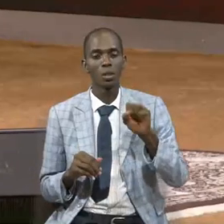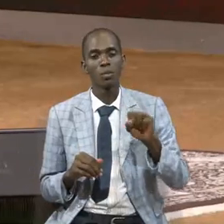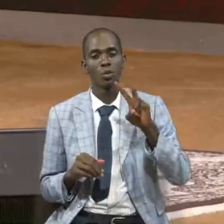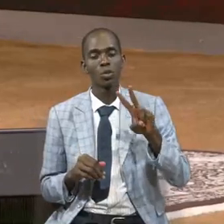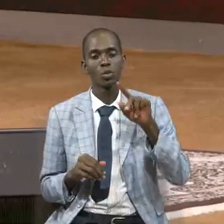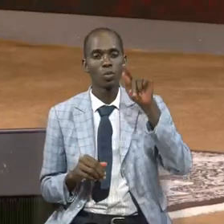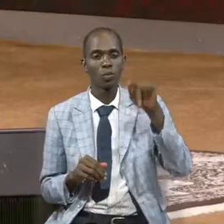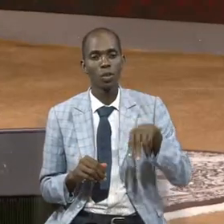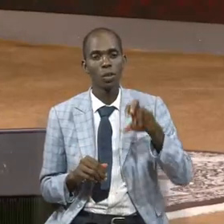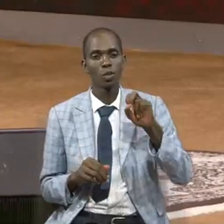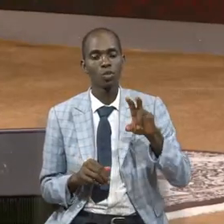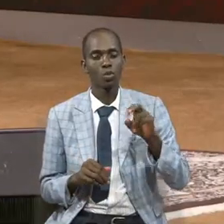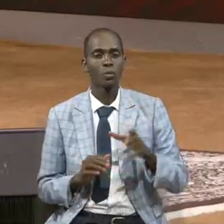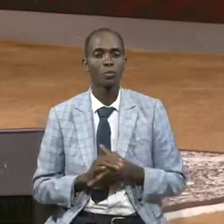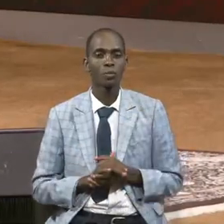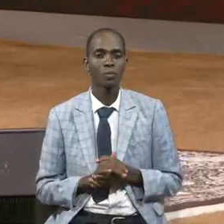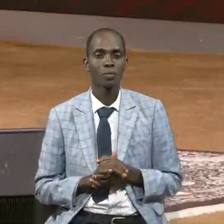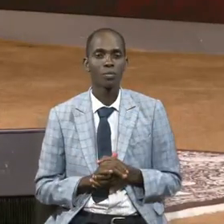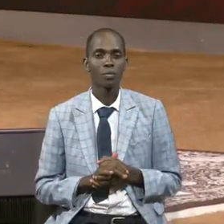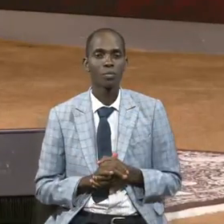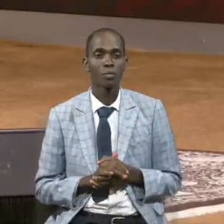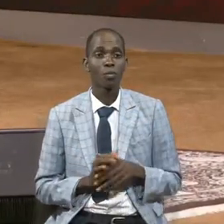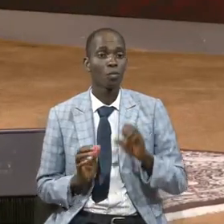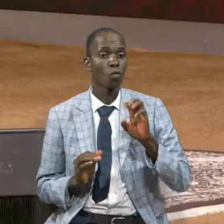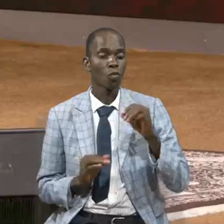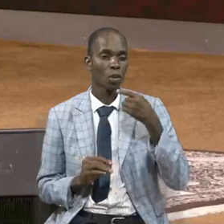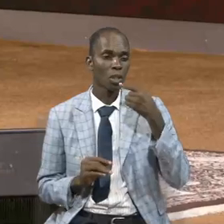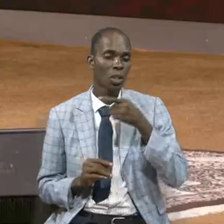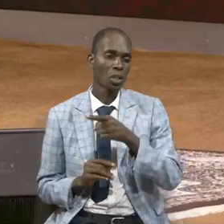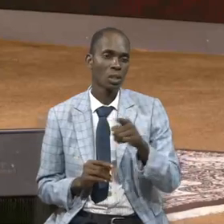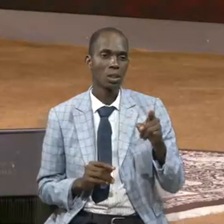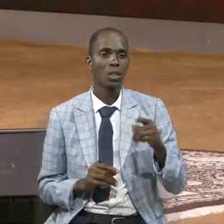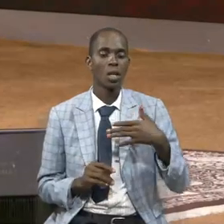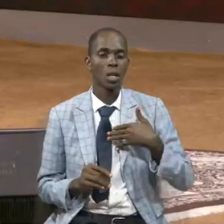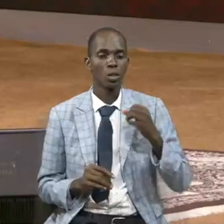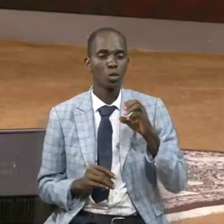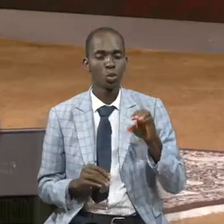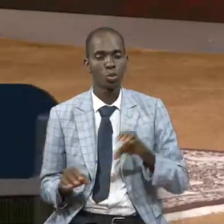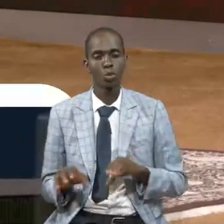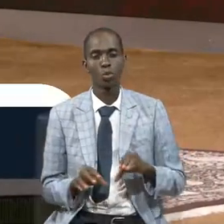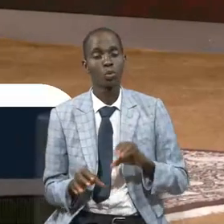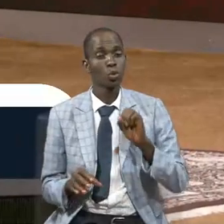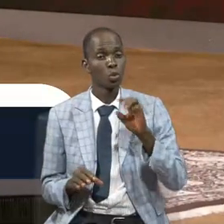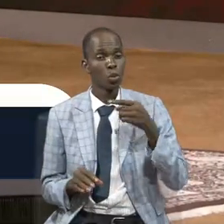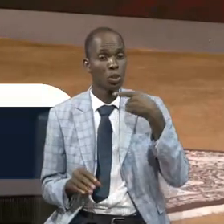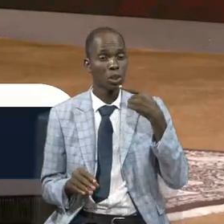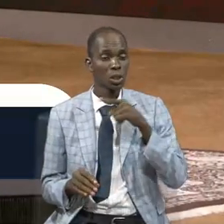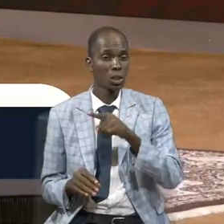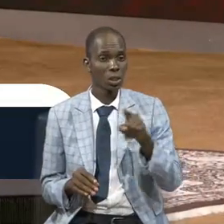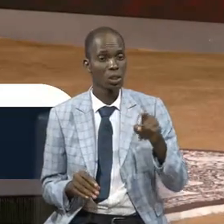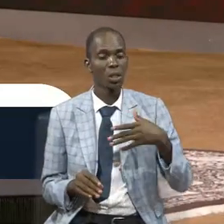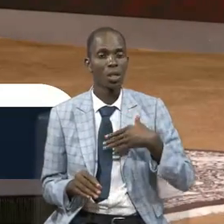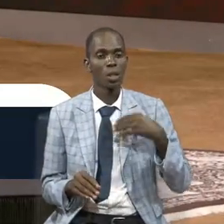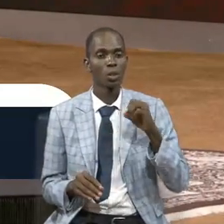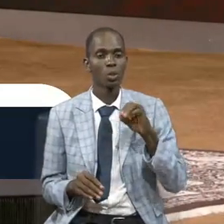verset 12. Jacques 2, 12. Parlez et agissez. Parlez